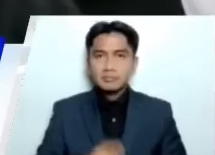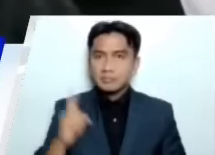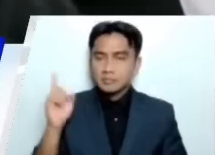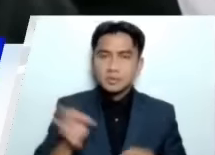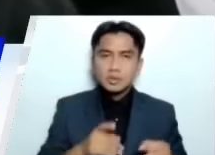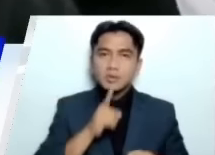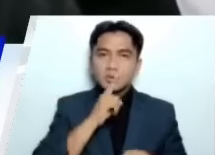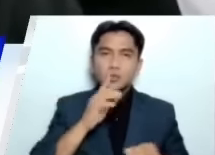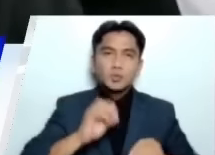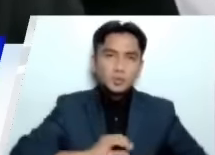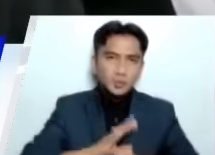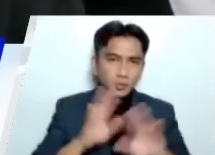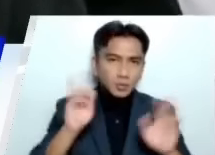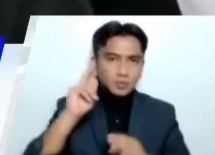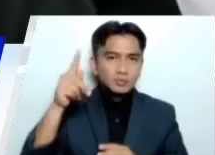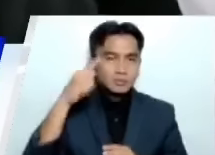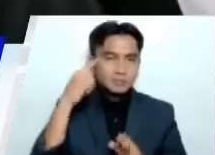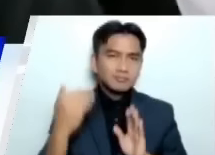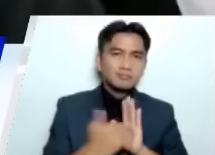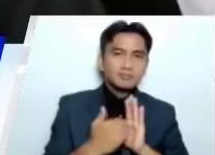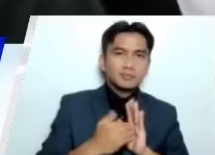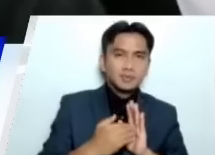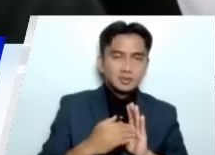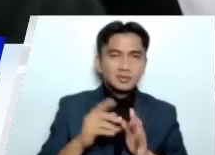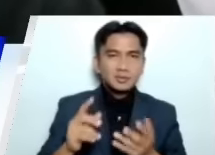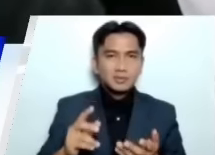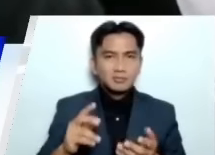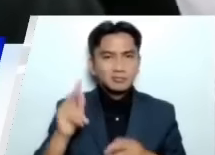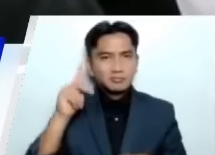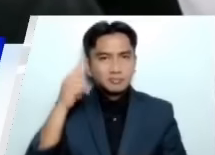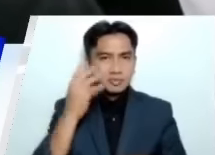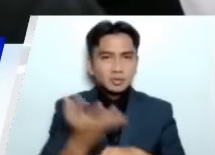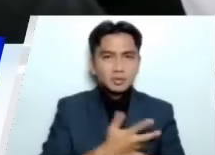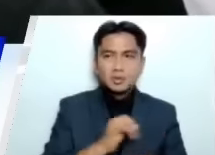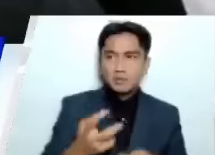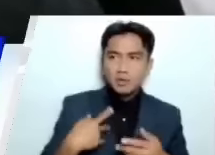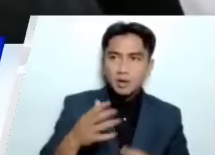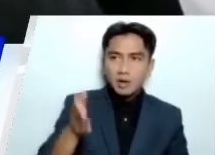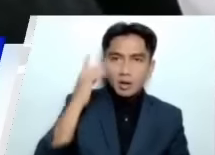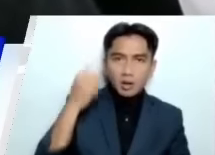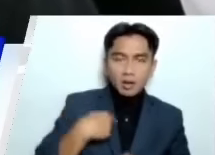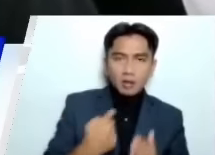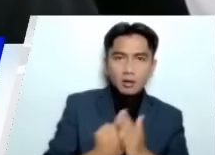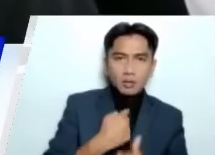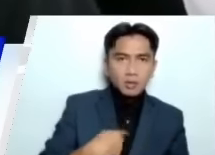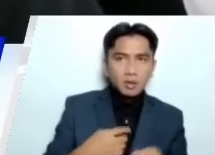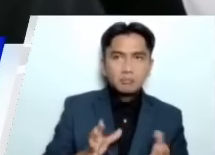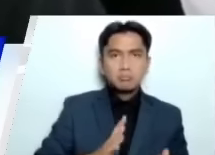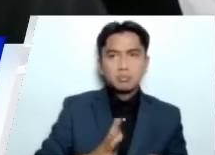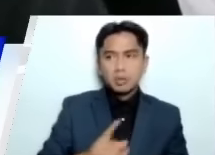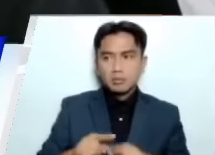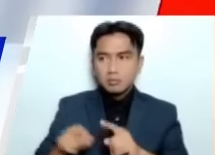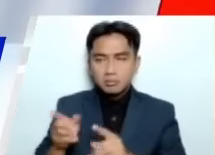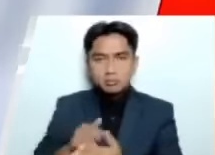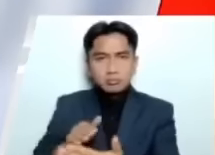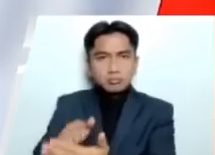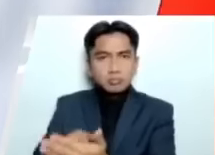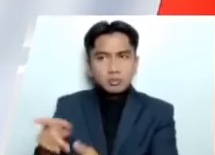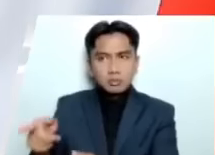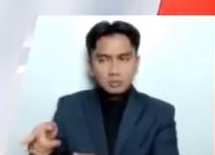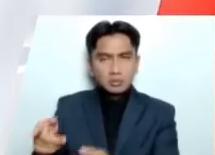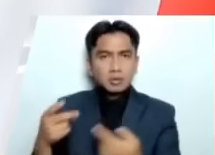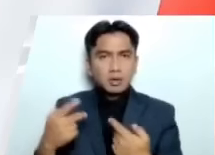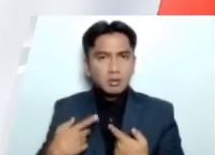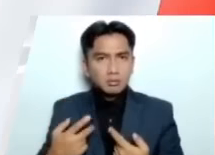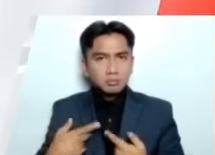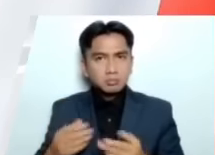clear political persecution. Pag threat sa'yo, baliwala. Pag threat sa kanila, national security. San ka? Sa naunang